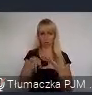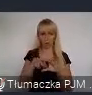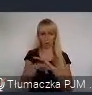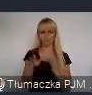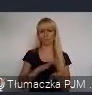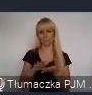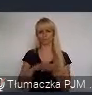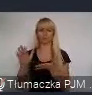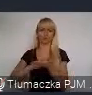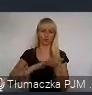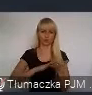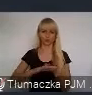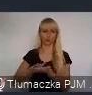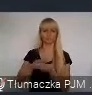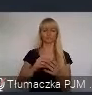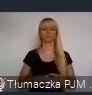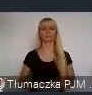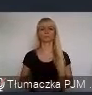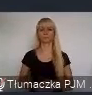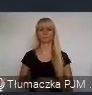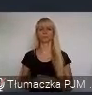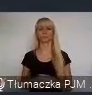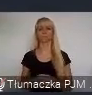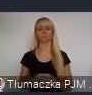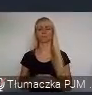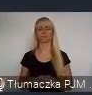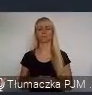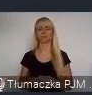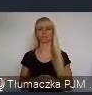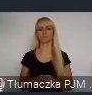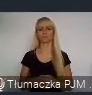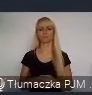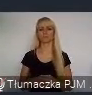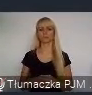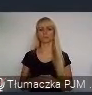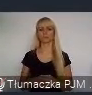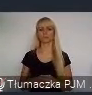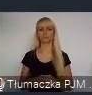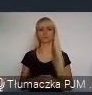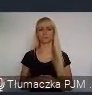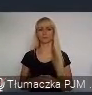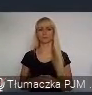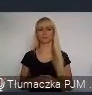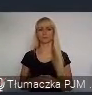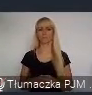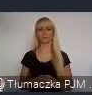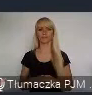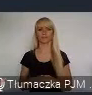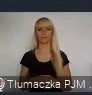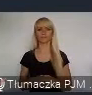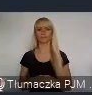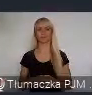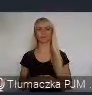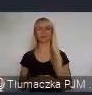związane z ograniczaniem strat wody czy też efektywnym zarządzaniem będą mogły być realizowane niezależnie od inwestycji wynikających z